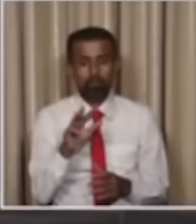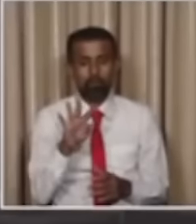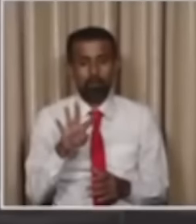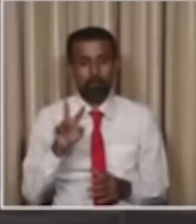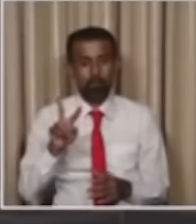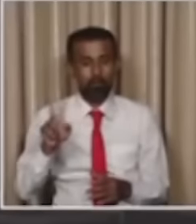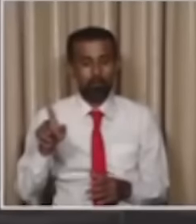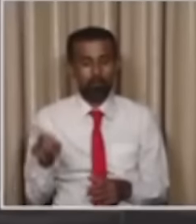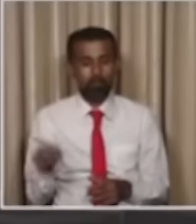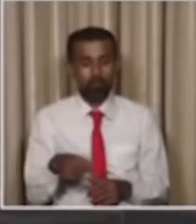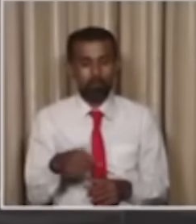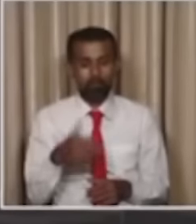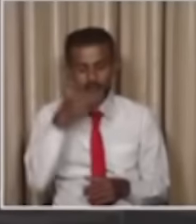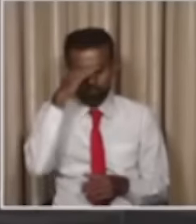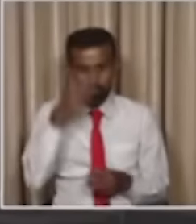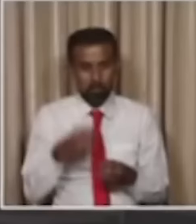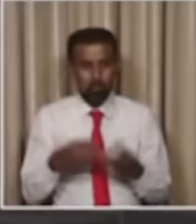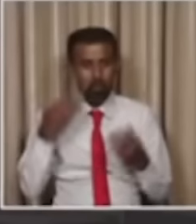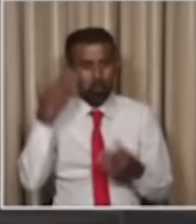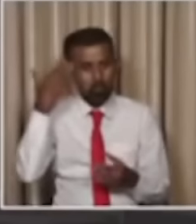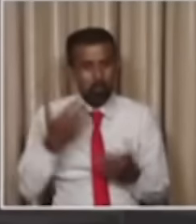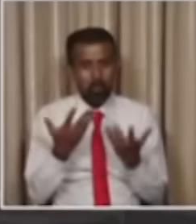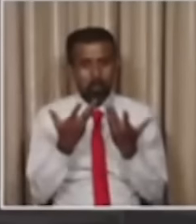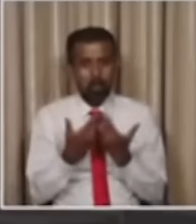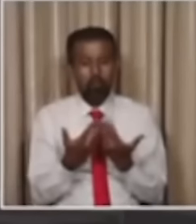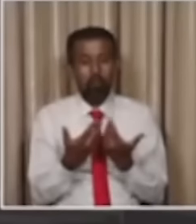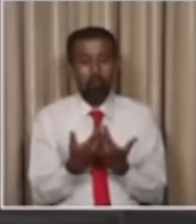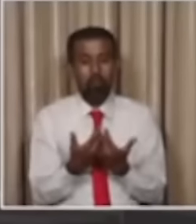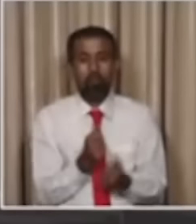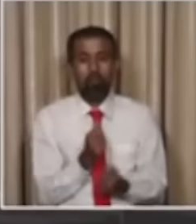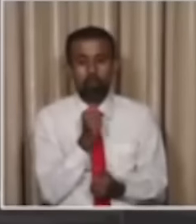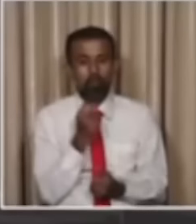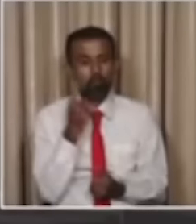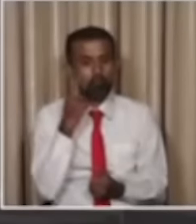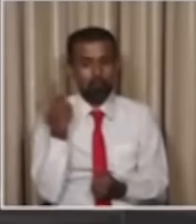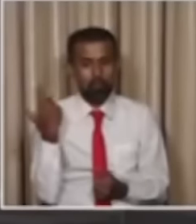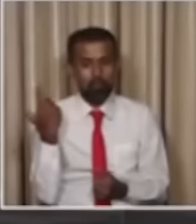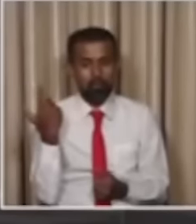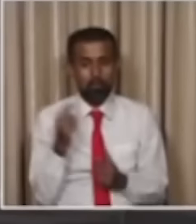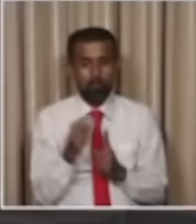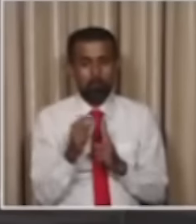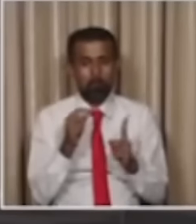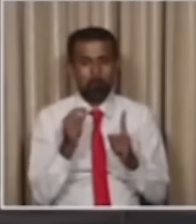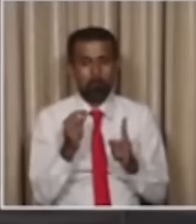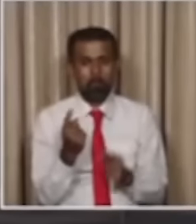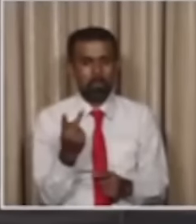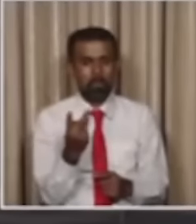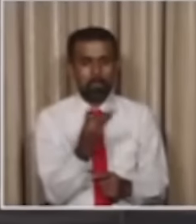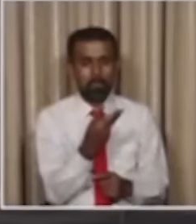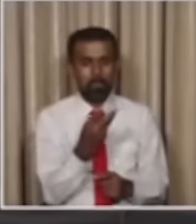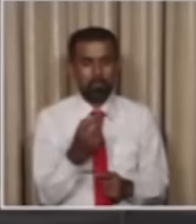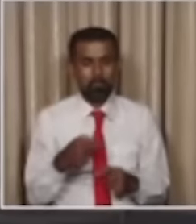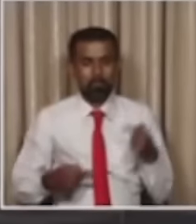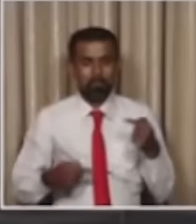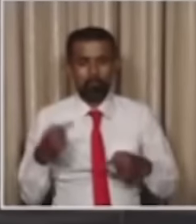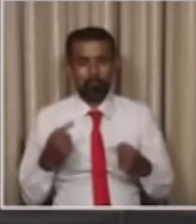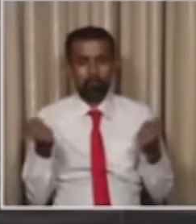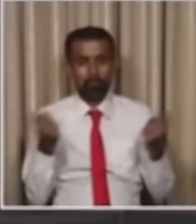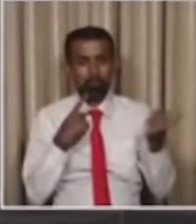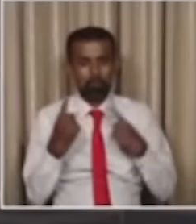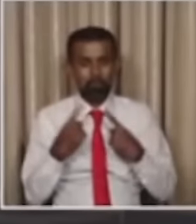2019/04/21 වන දින සිදු ප්‍රාස්කු ප්‍රහාරයේ මියගිය සංඛ්‍යාව කොපමණ දැයි නොදන්නා බවට මන්ත්‍රීතුමාලා කිහිප දිනකම මෙම විවාදයේදී ප්‍රකාශ